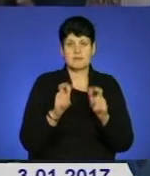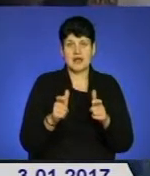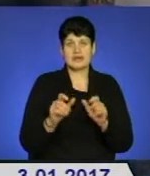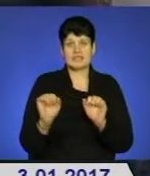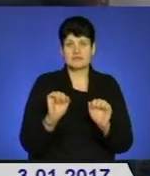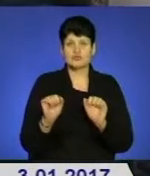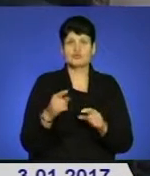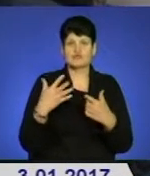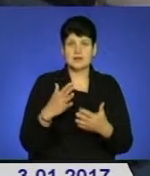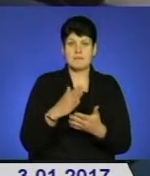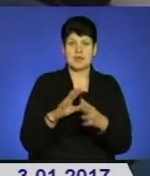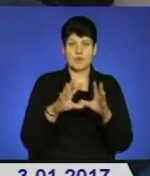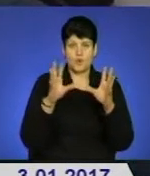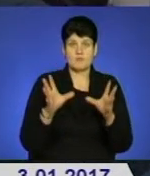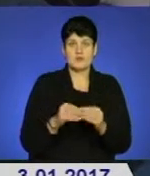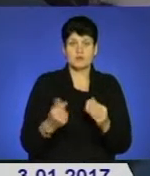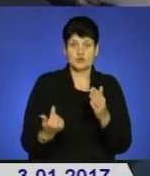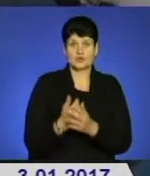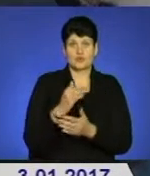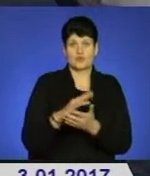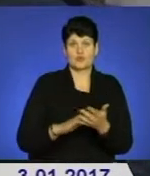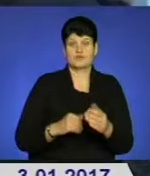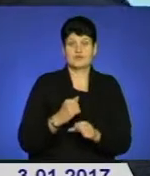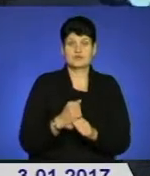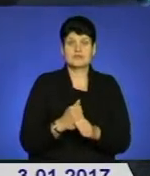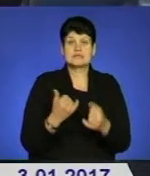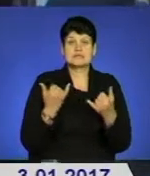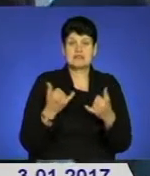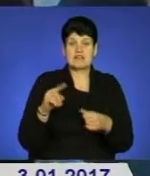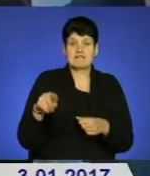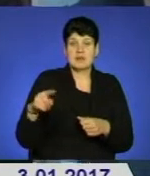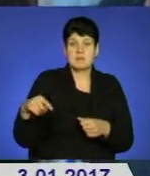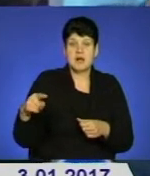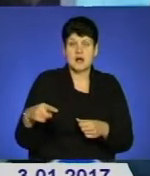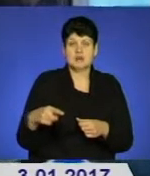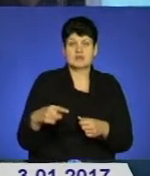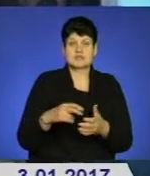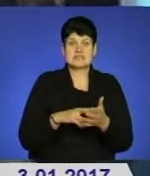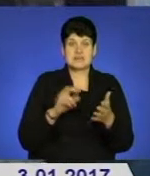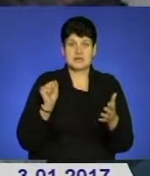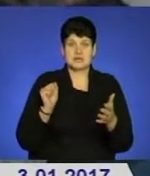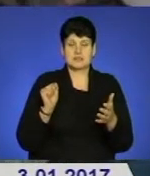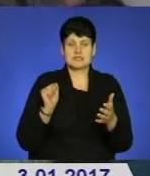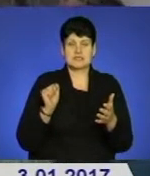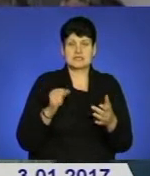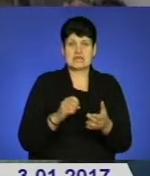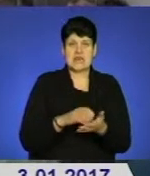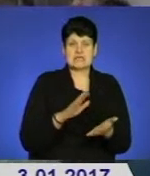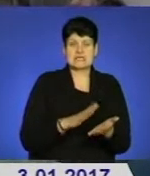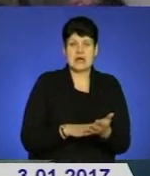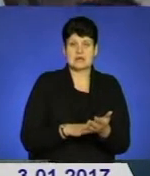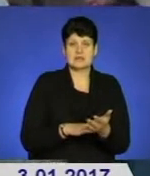що воно вже має об'єми, і тоді знову продовжує роботу. Зараз вимагають категорично, знімайся зовсім з реєстрації